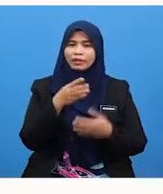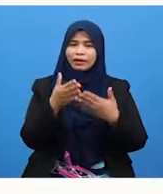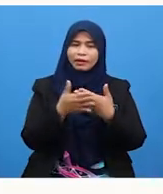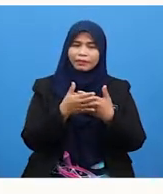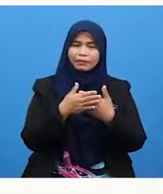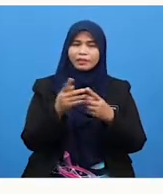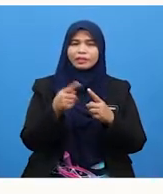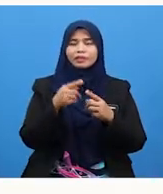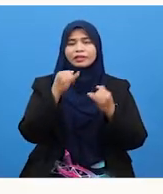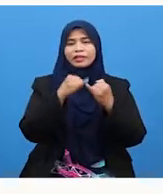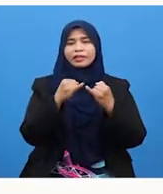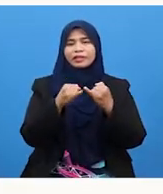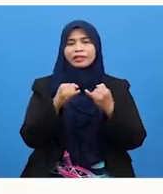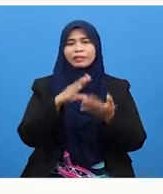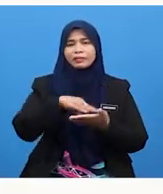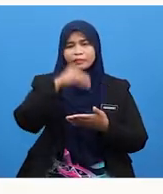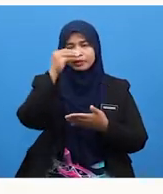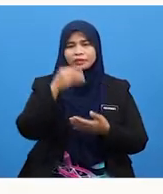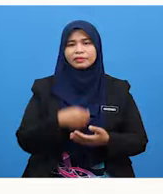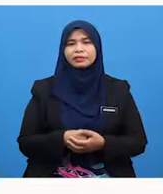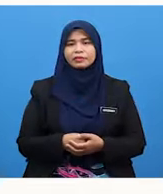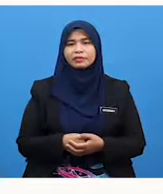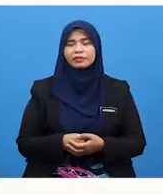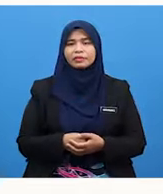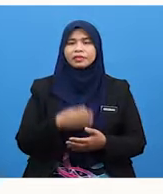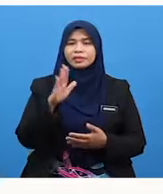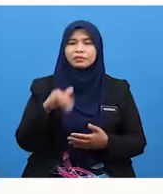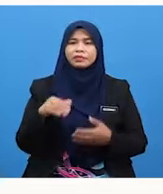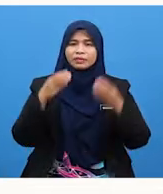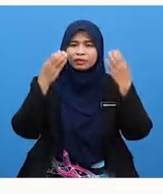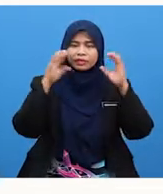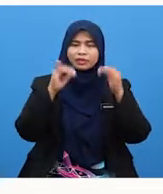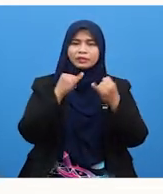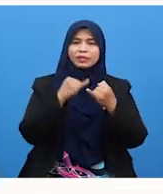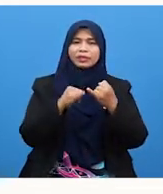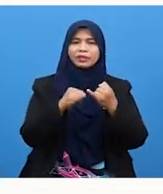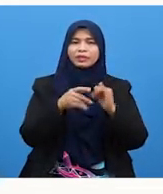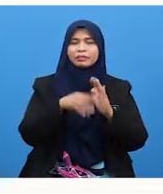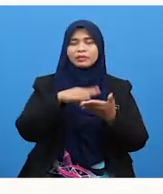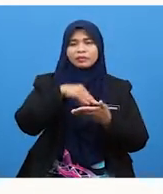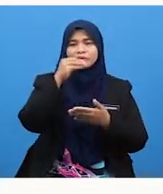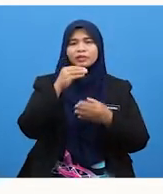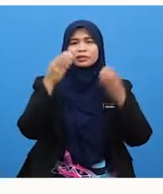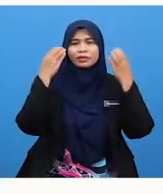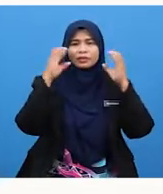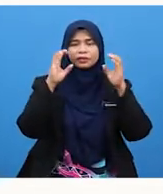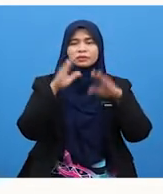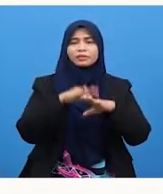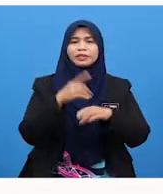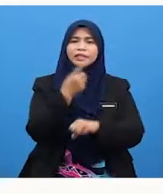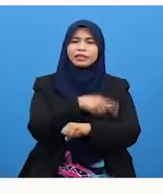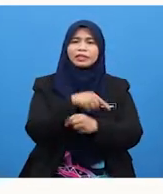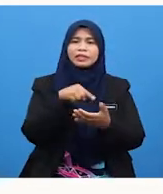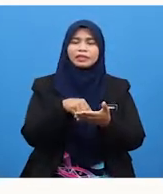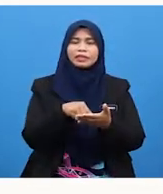Kita hampir ke penghujung pembelajaran. Sebelum cikgu akhiri pembelajaran cikgu pada